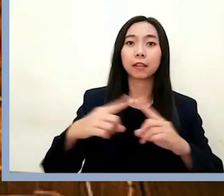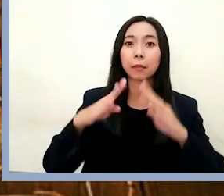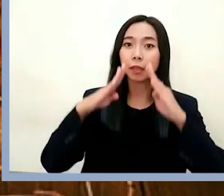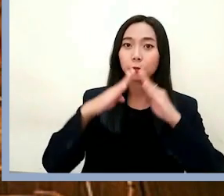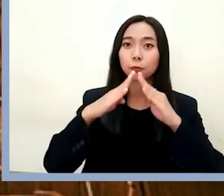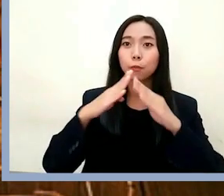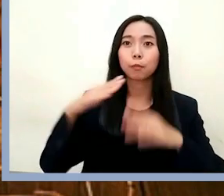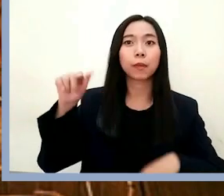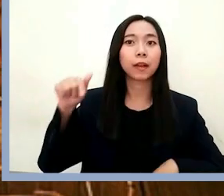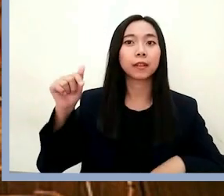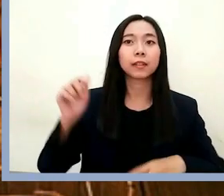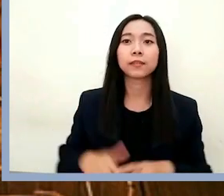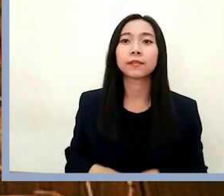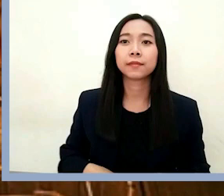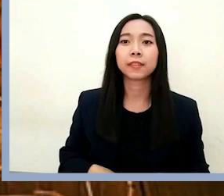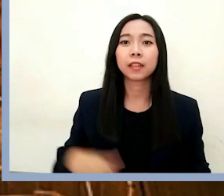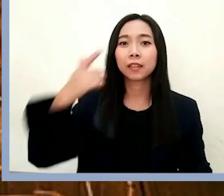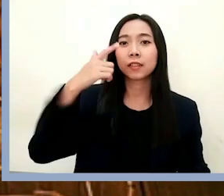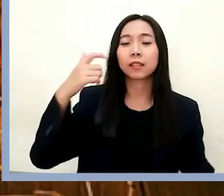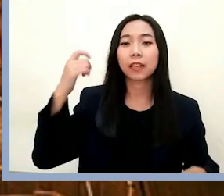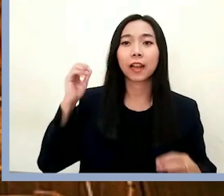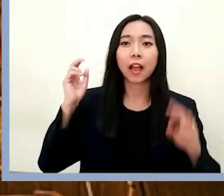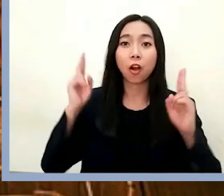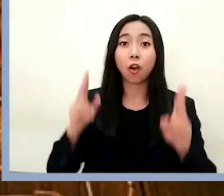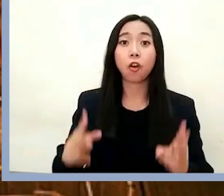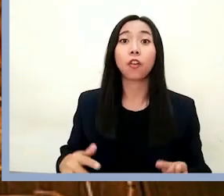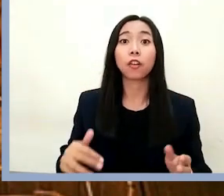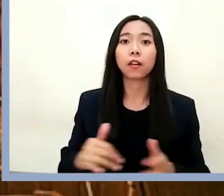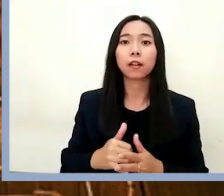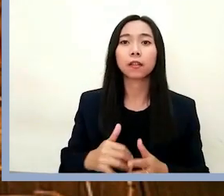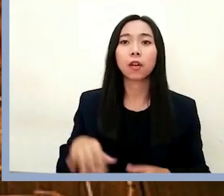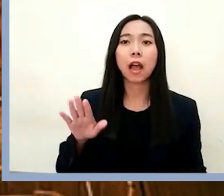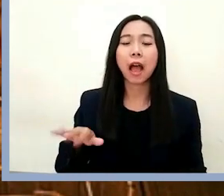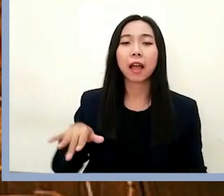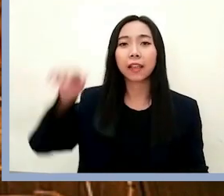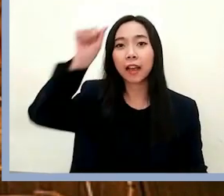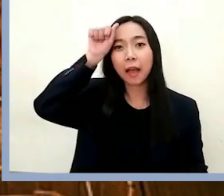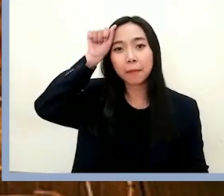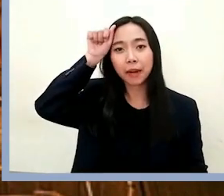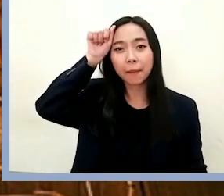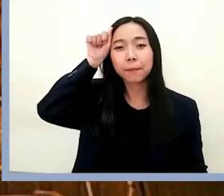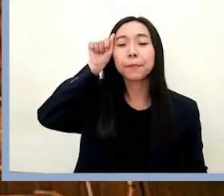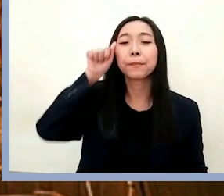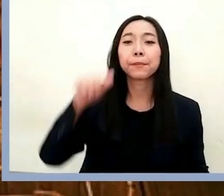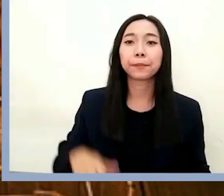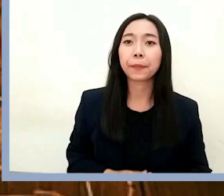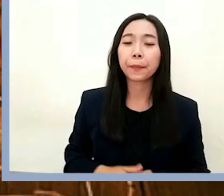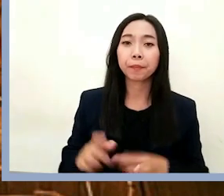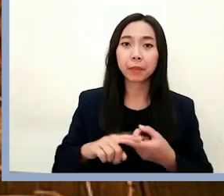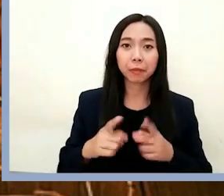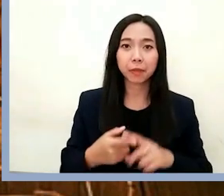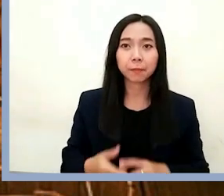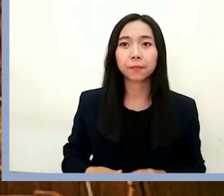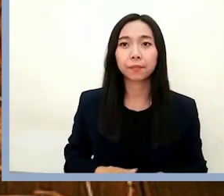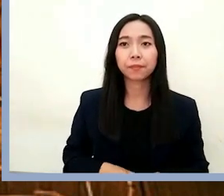ini karena orang ini pun anak Abraham saudara-saudara